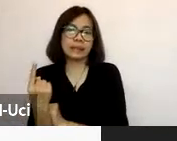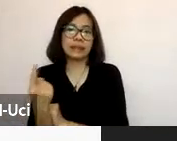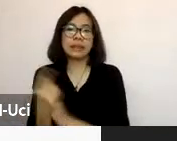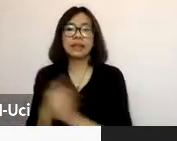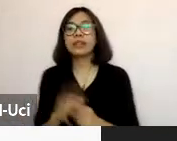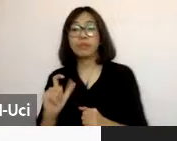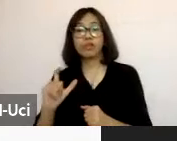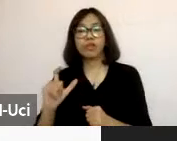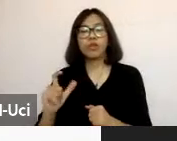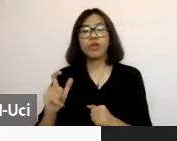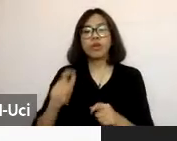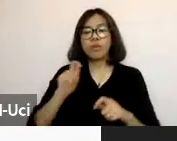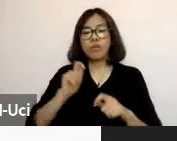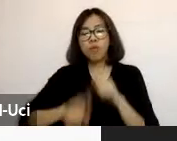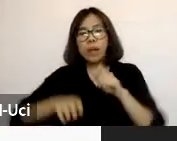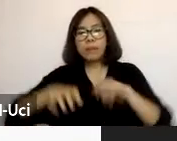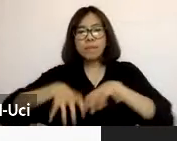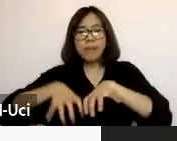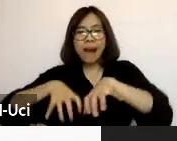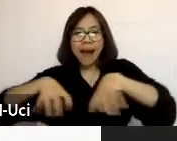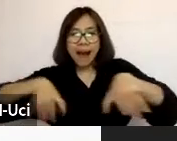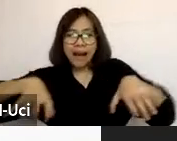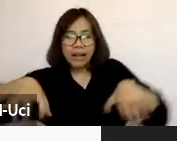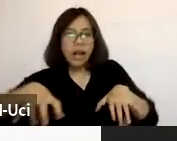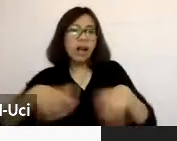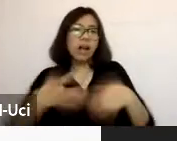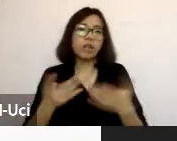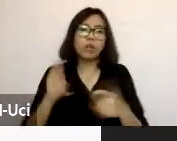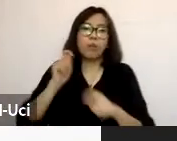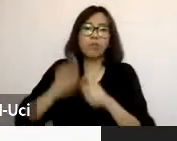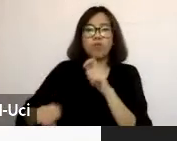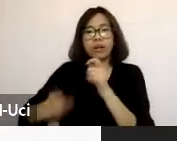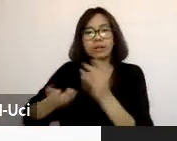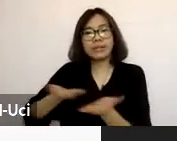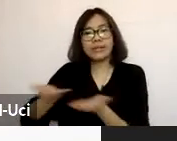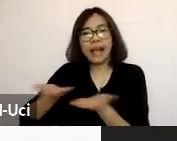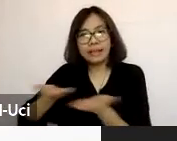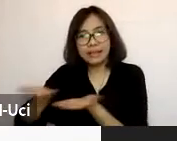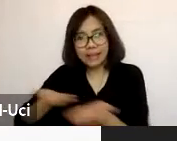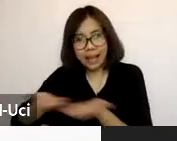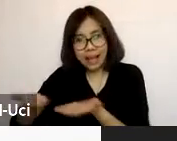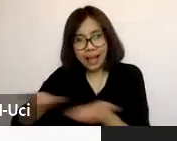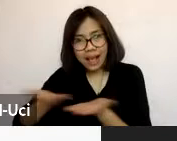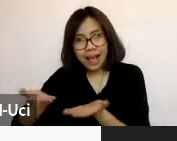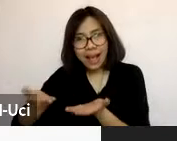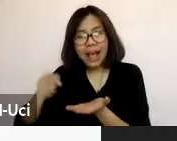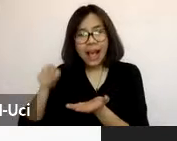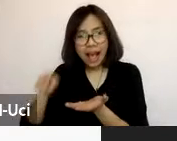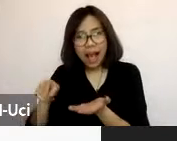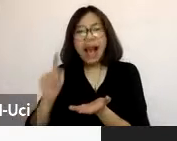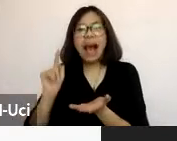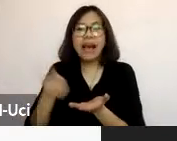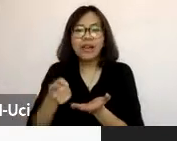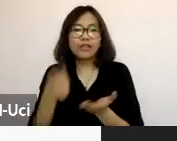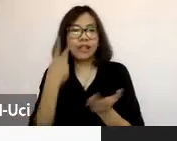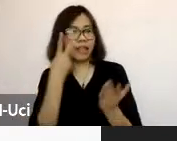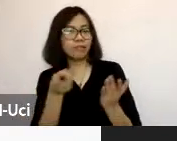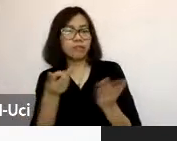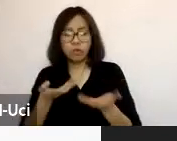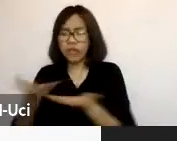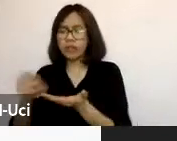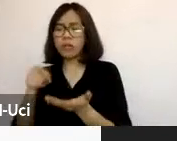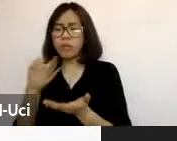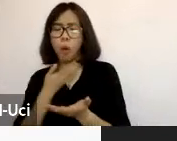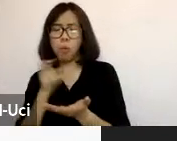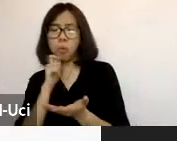memproduksi yang atau jasa itu memenuhi peraturan perundang-undangan